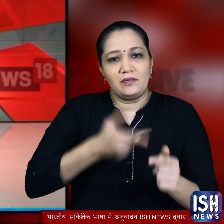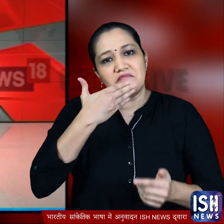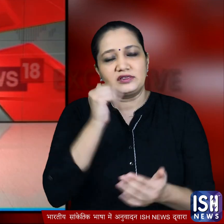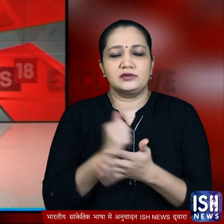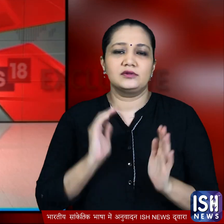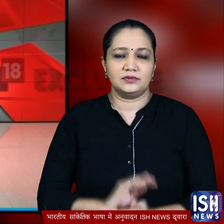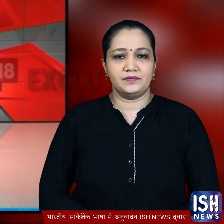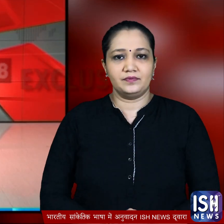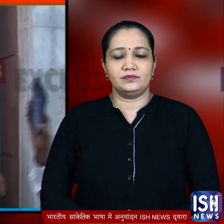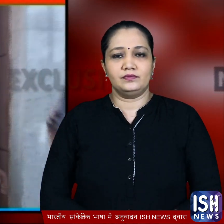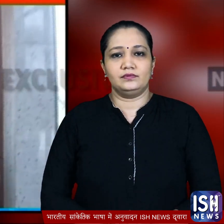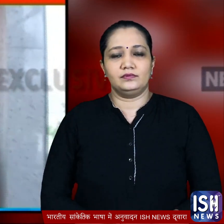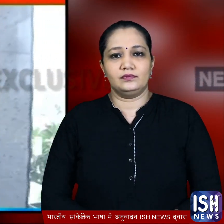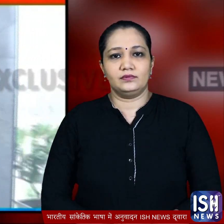दी।